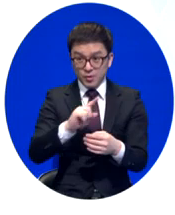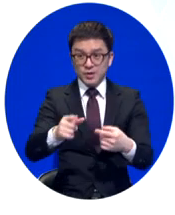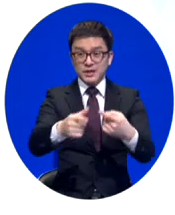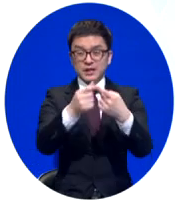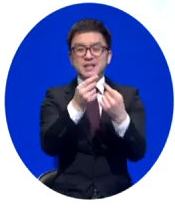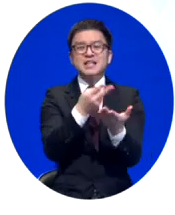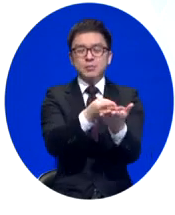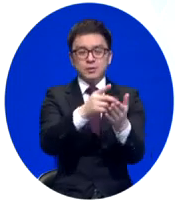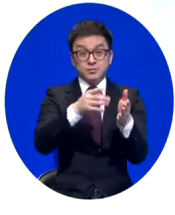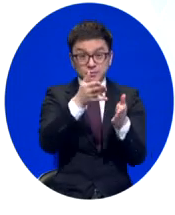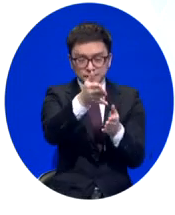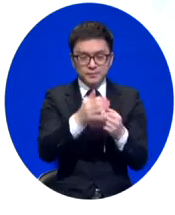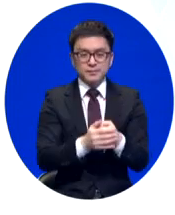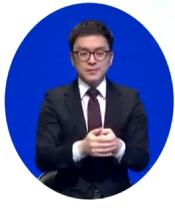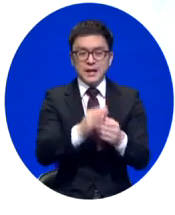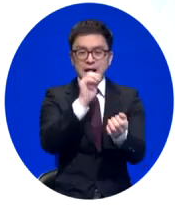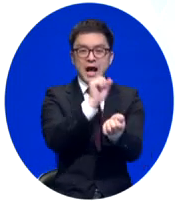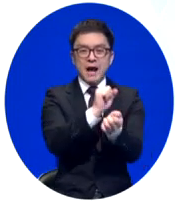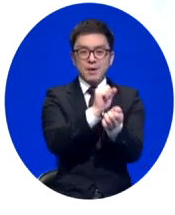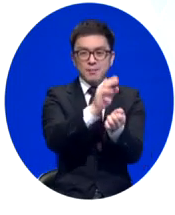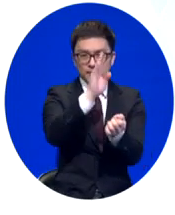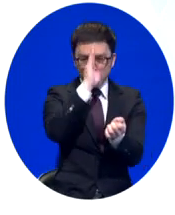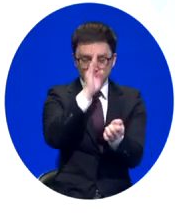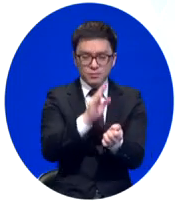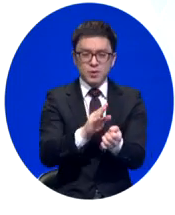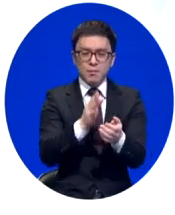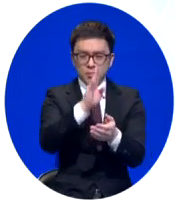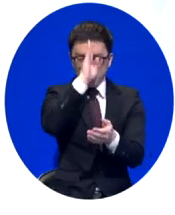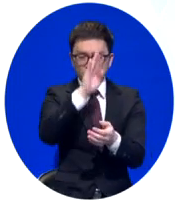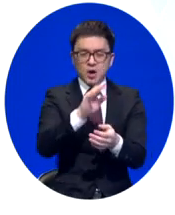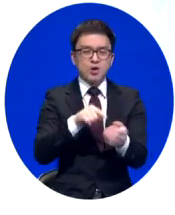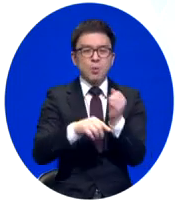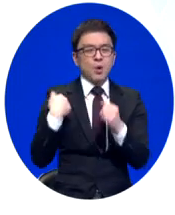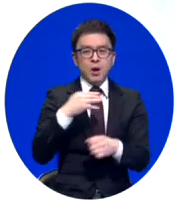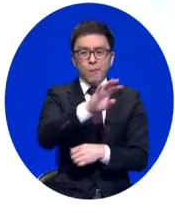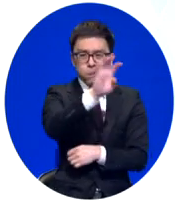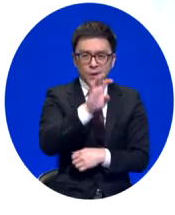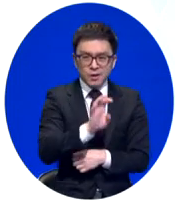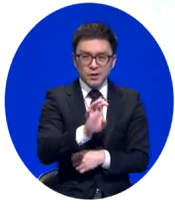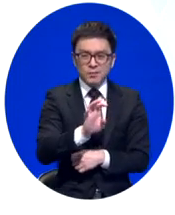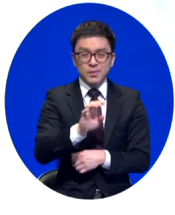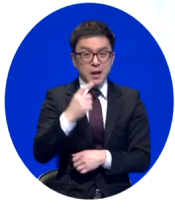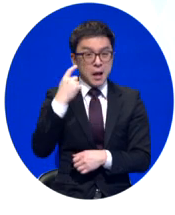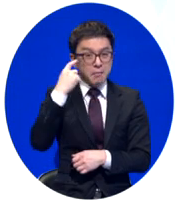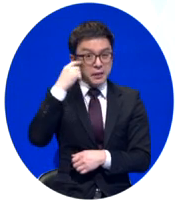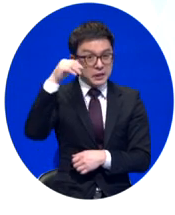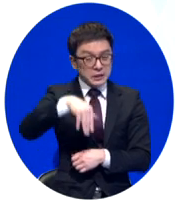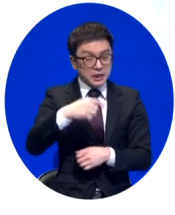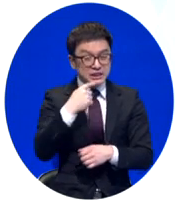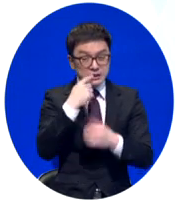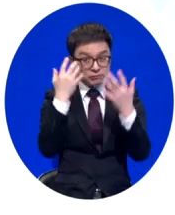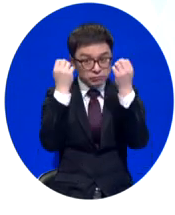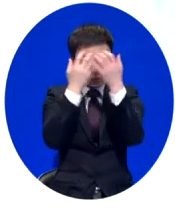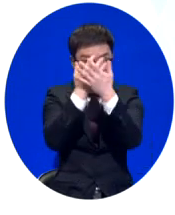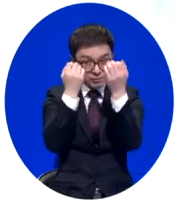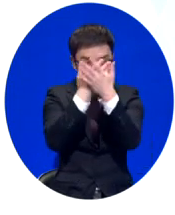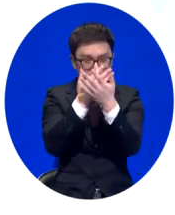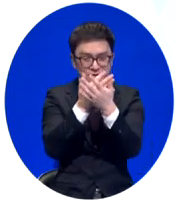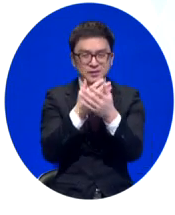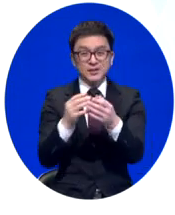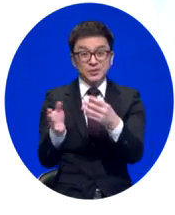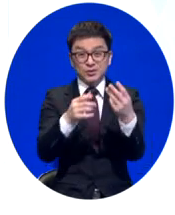경우 감염성 상세불명 기운 기타 위장염 결 작년과 2년 백내장 상세불명 병원체의 표현 순이었고